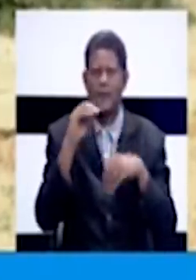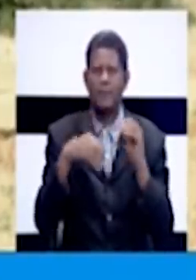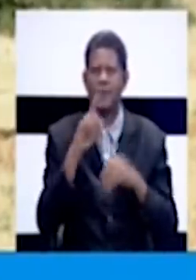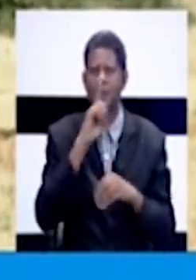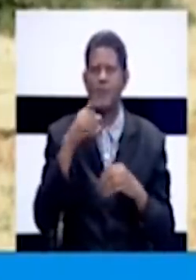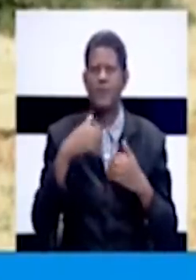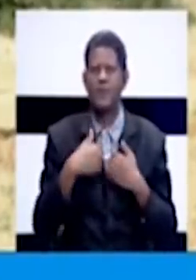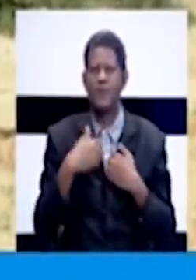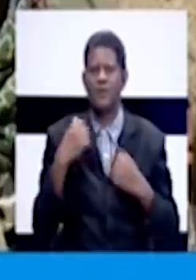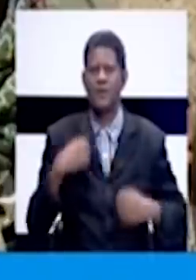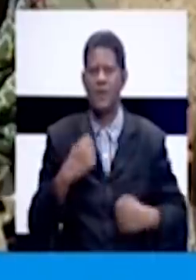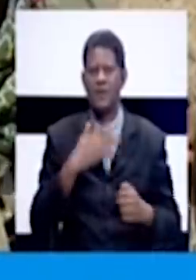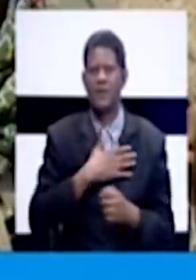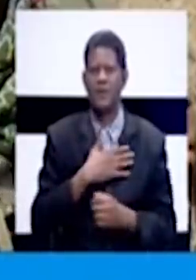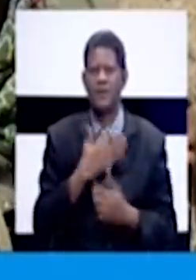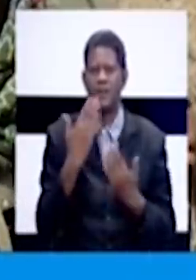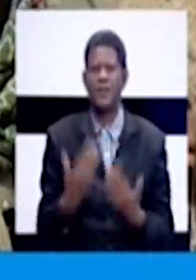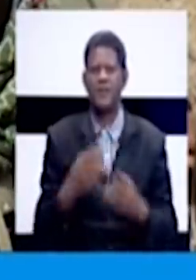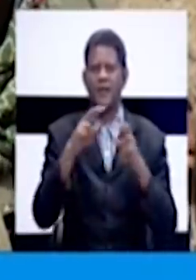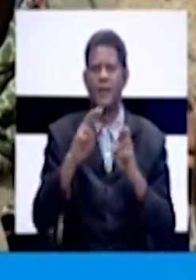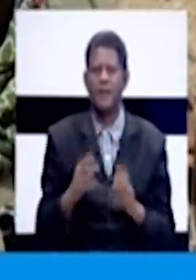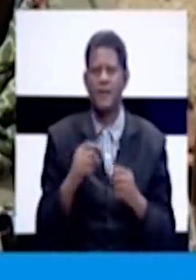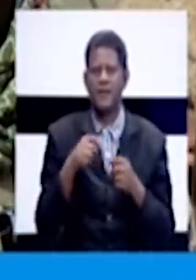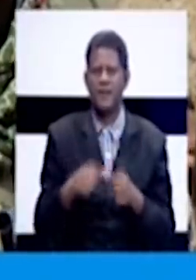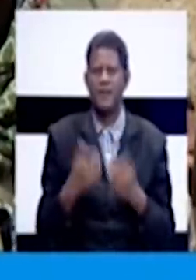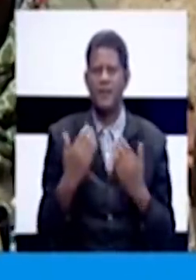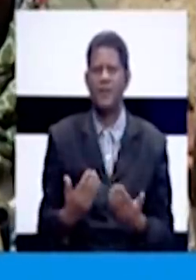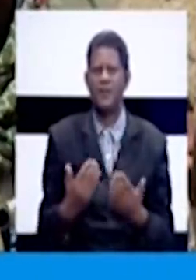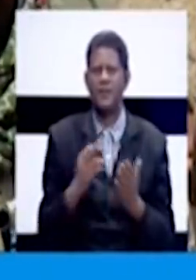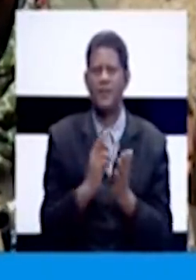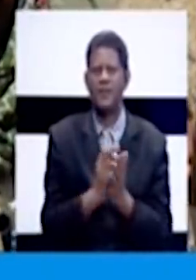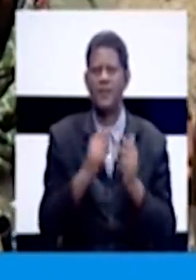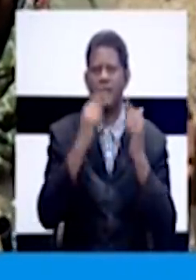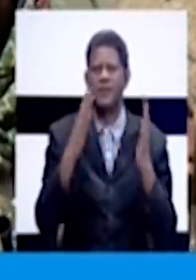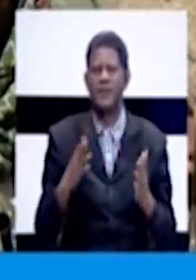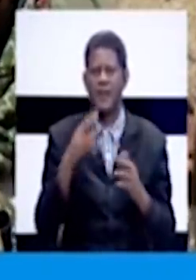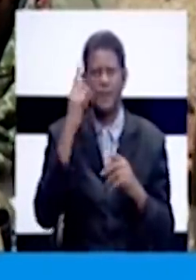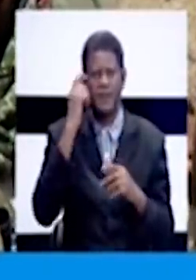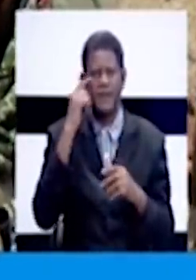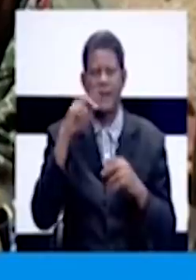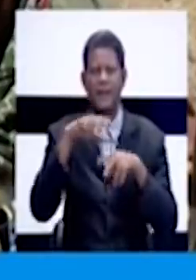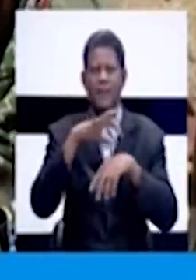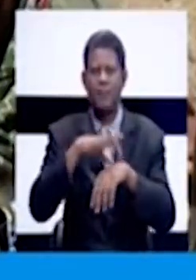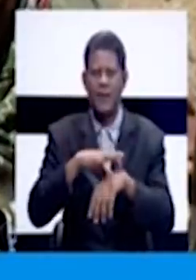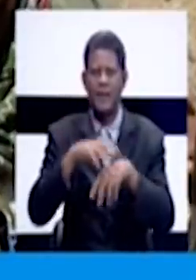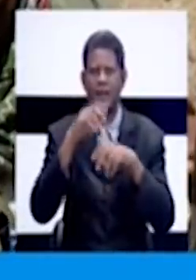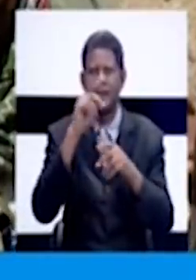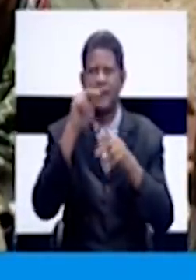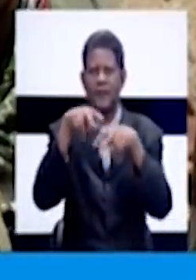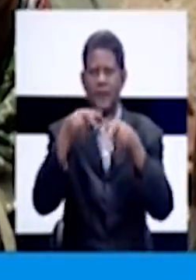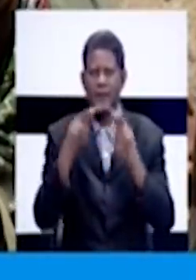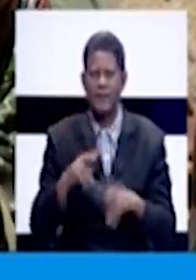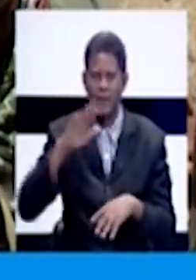ዝርከብቲ ሰራዊትና ሕዝብና ቀብርናዮ ኢና ፀኒሕና ሕጅም ፀላኣይ ኣብ ትግራይ መሬት ቀቢርናዮ ከምስ